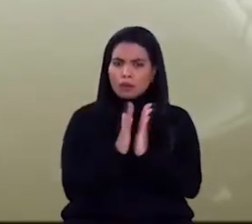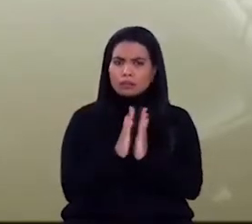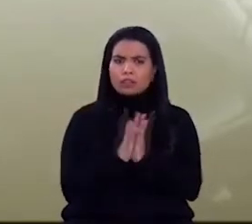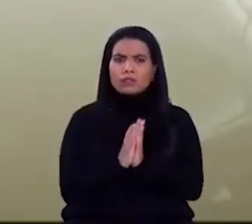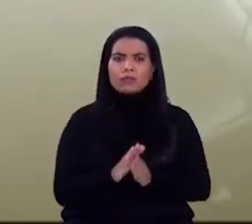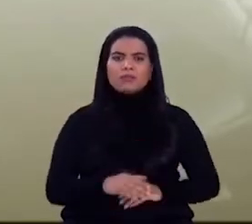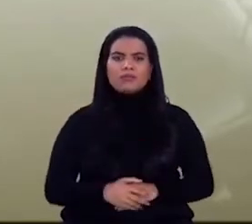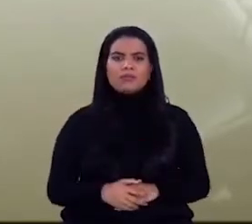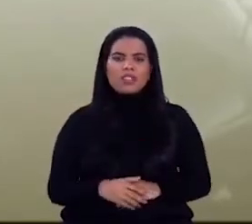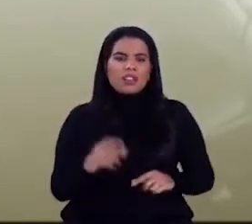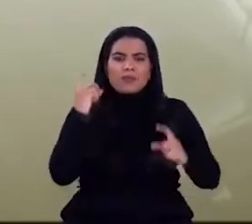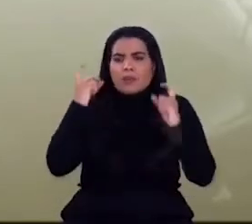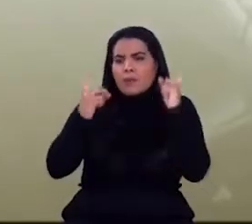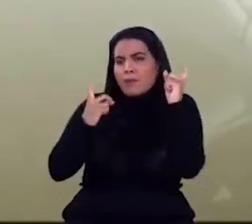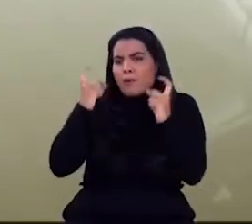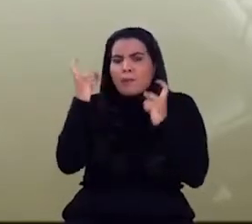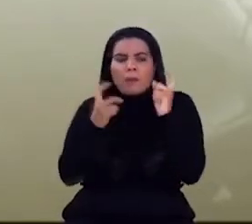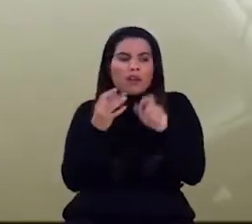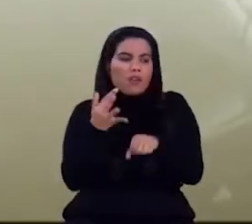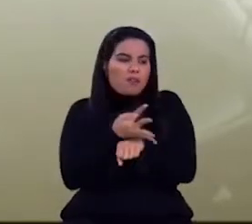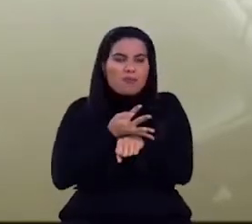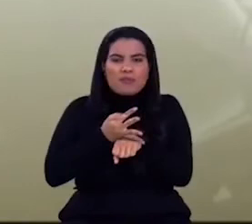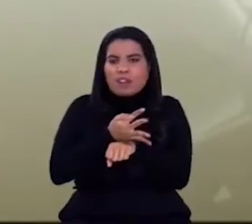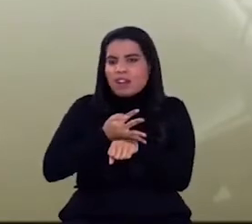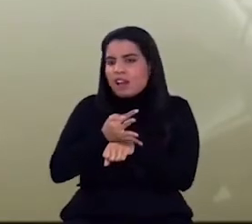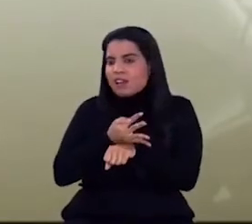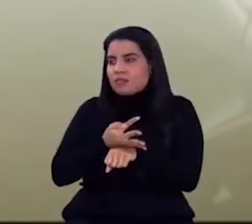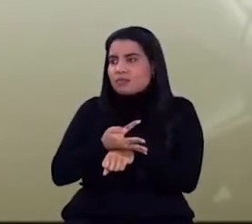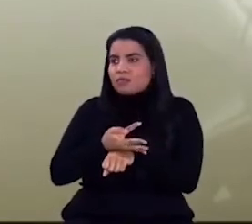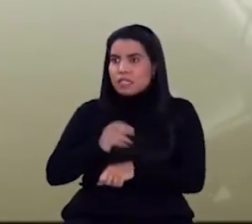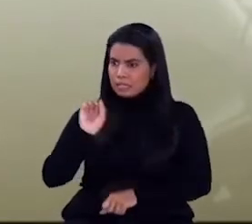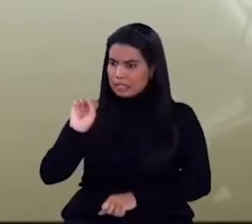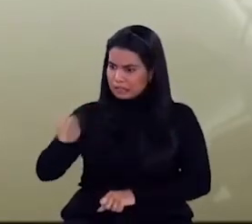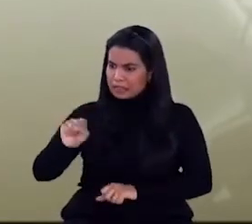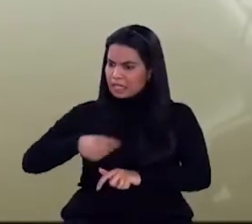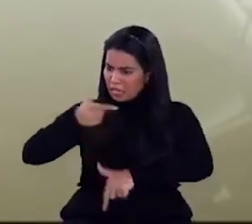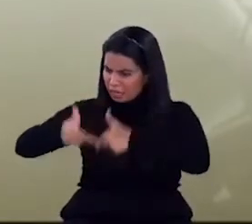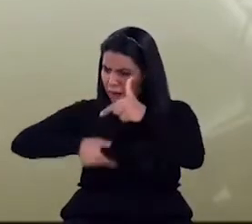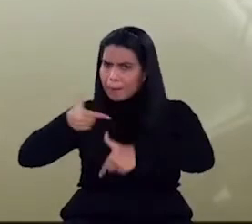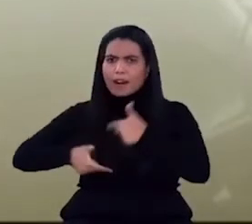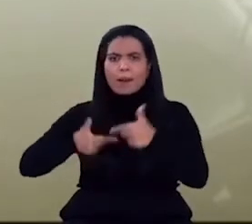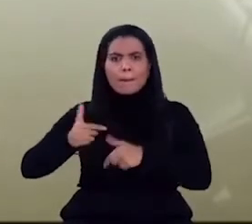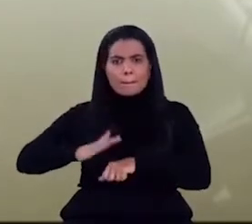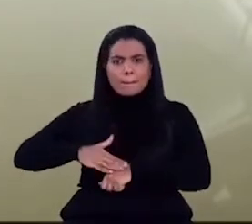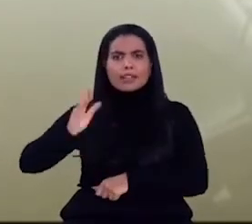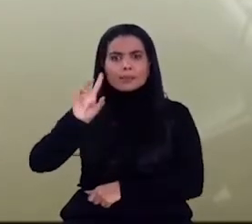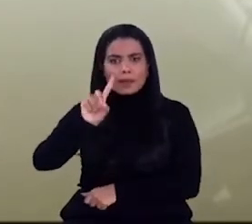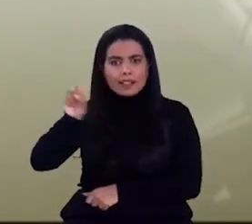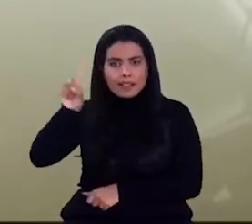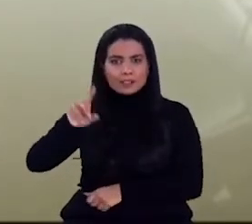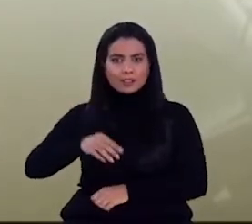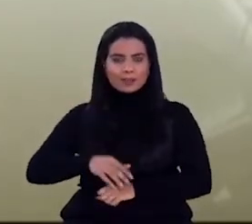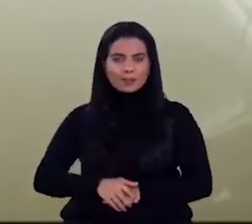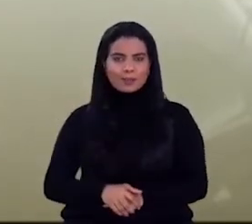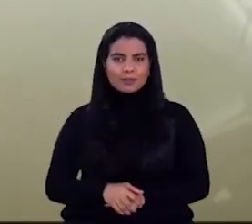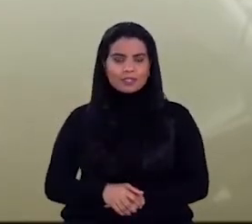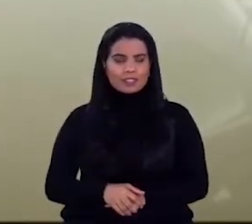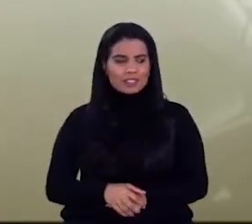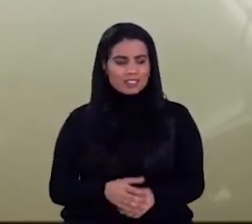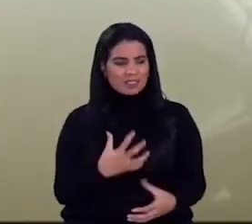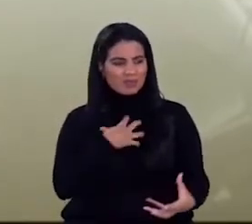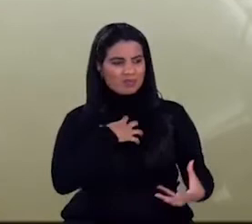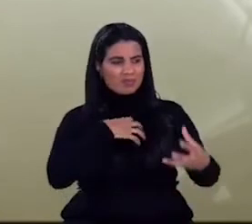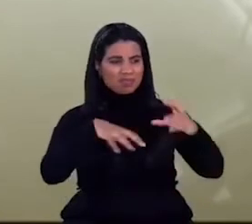pas de la fib les spirituels et si je pensais m'affaiblir spirituellement non je sentais la douleur des personnes